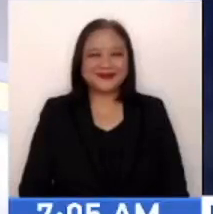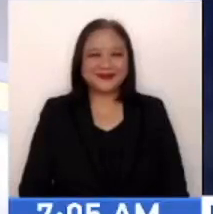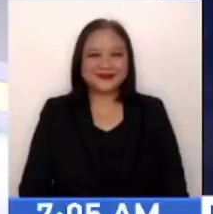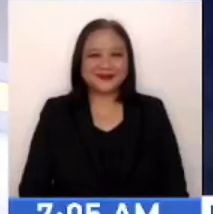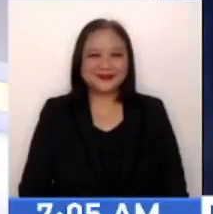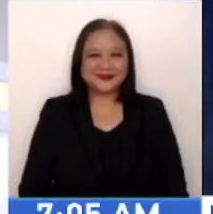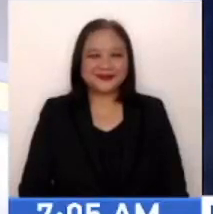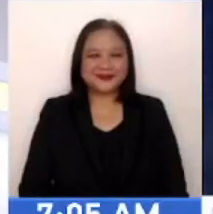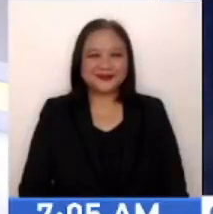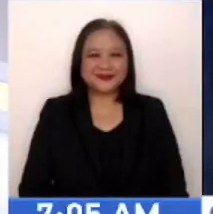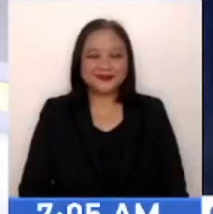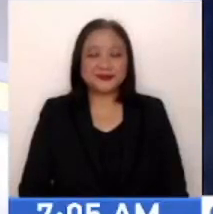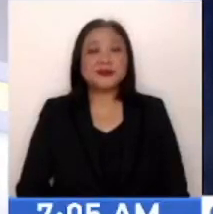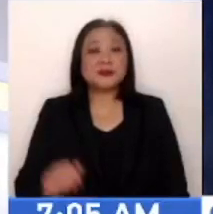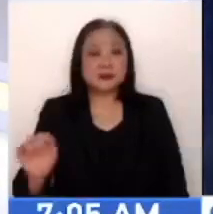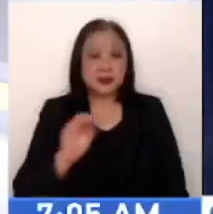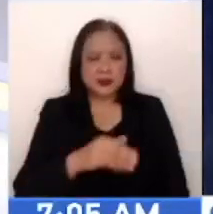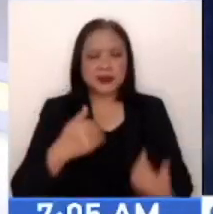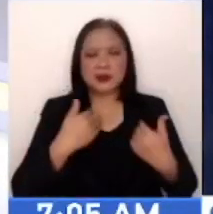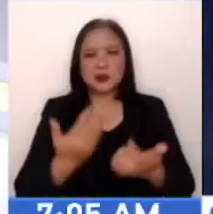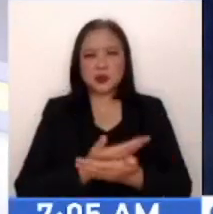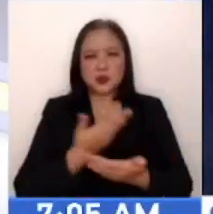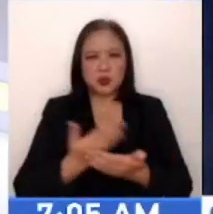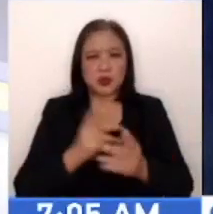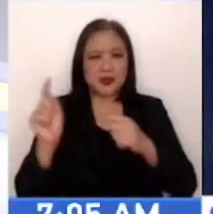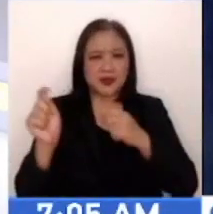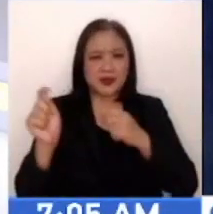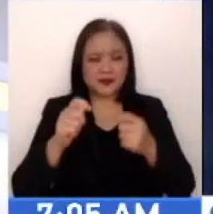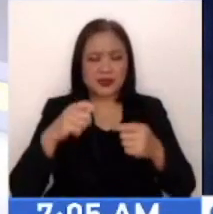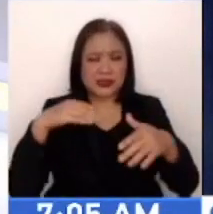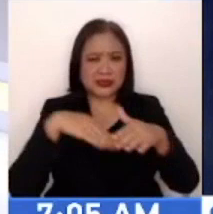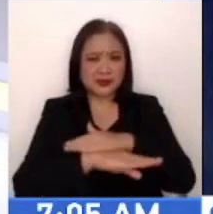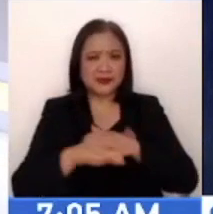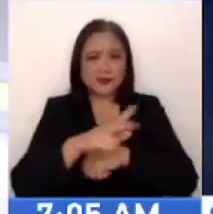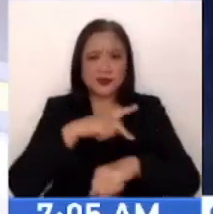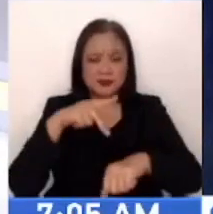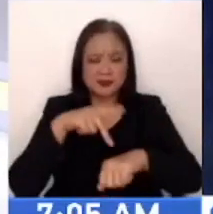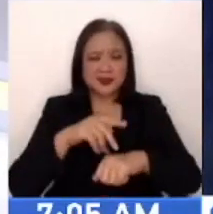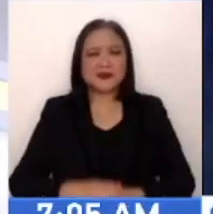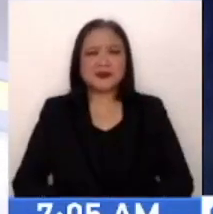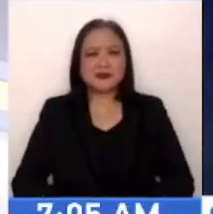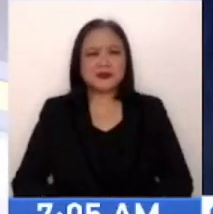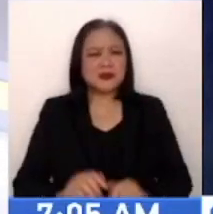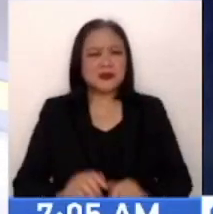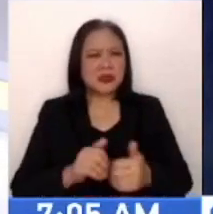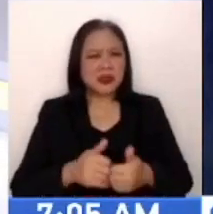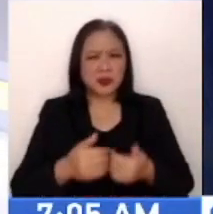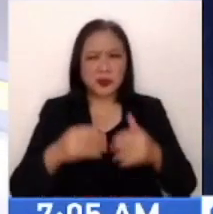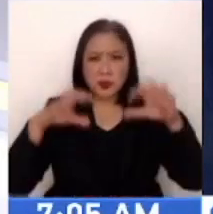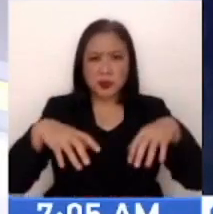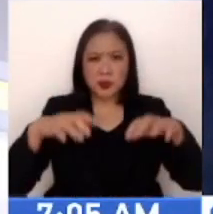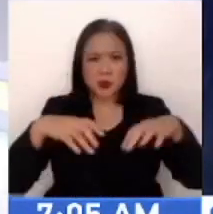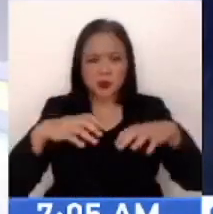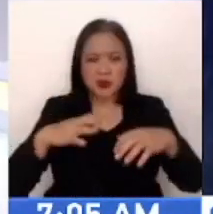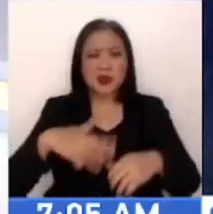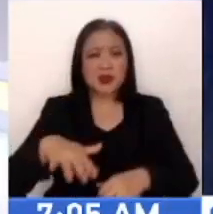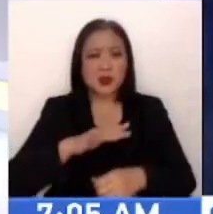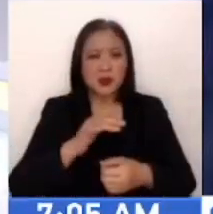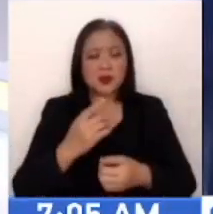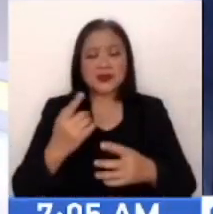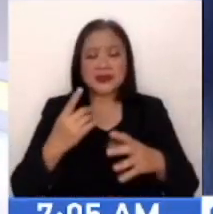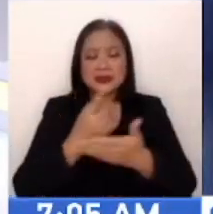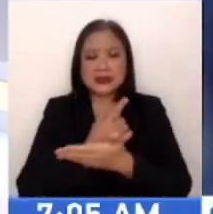Igan, may bagong bagyo sa loob ng ating Philippine Area of Responsibility. Kumustahin natin kung uulanin ba ang ating weekend mula kay Mang